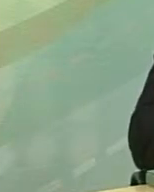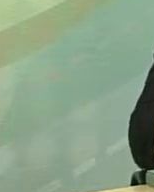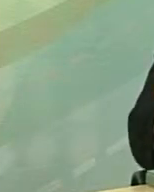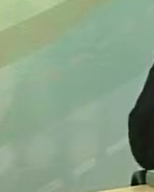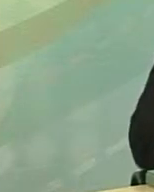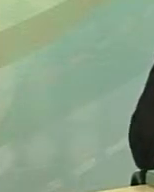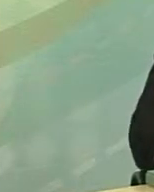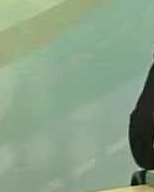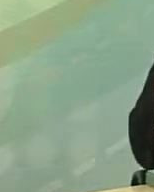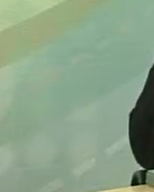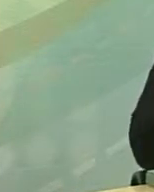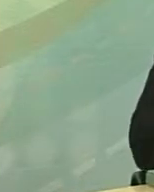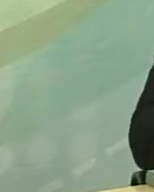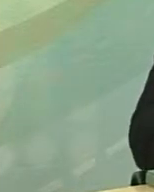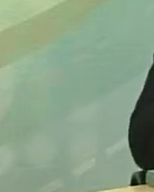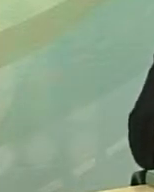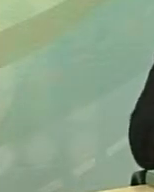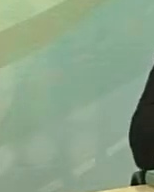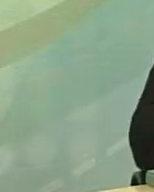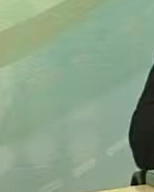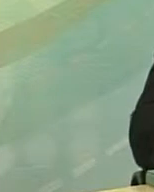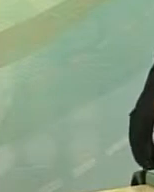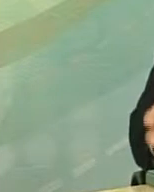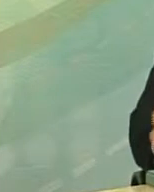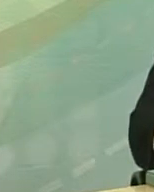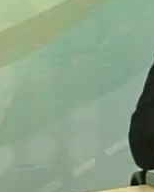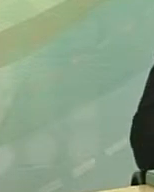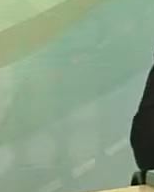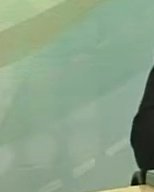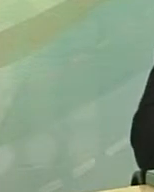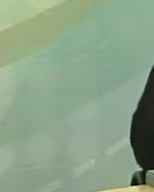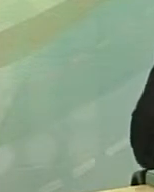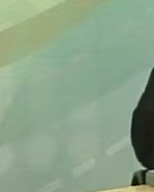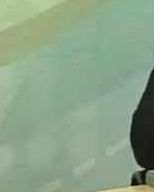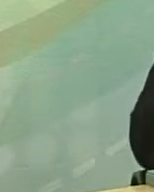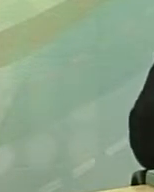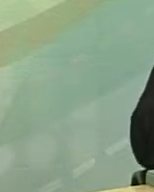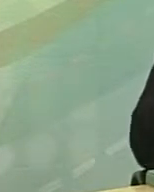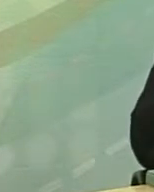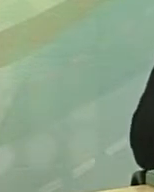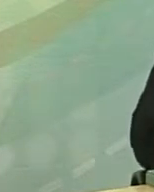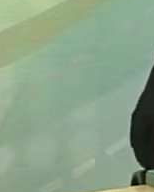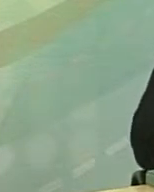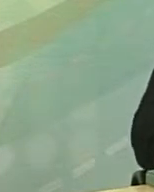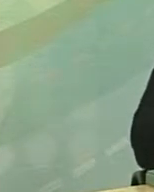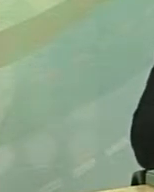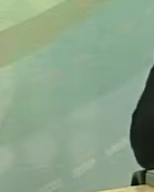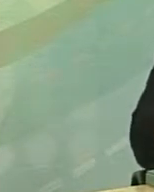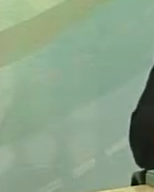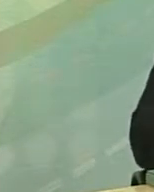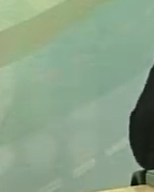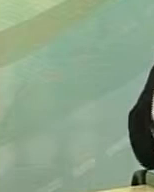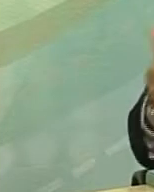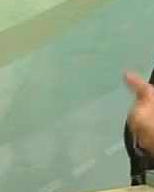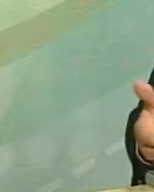через п'ять. Все одно управа на всіх них знайдеться. Ви ж бачите, що все більше тяжче і тяжче Росії,